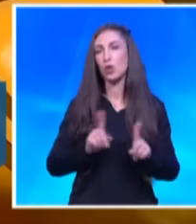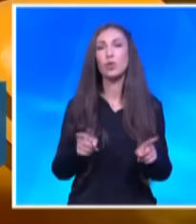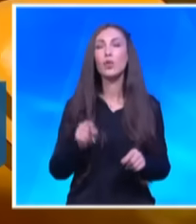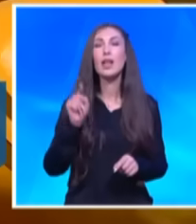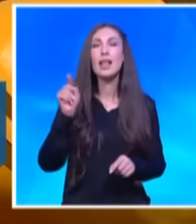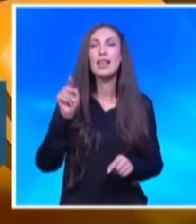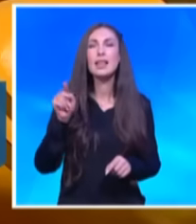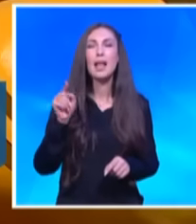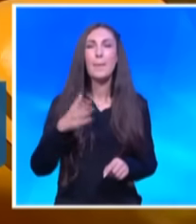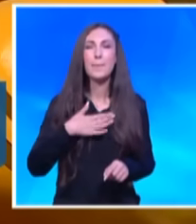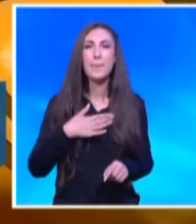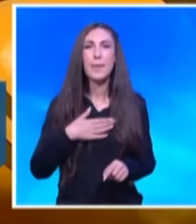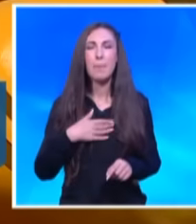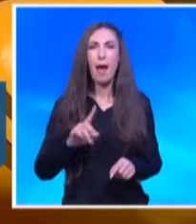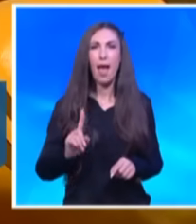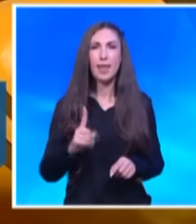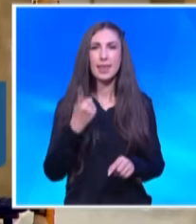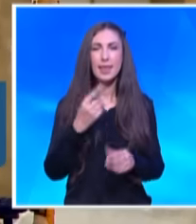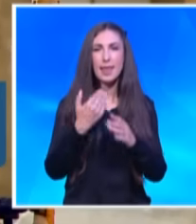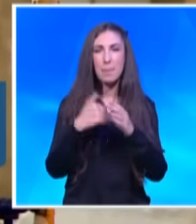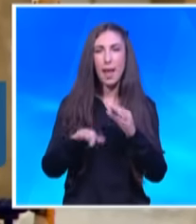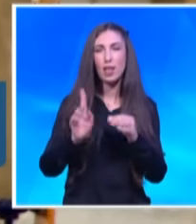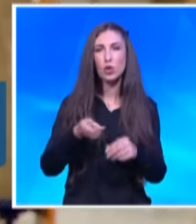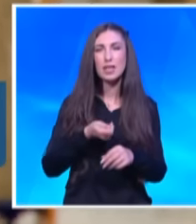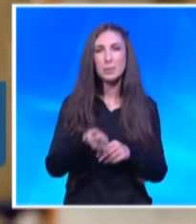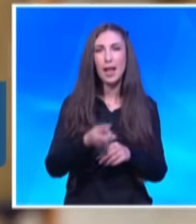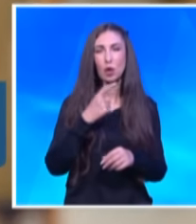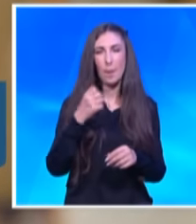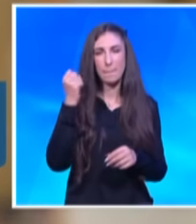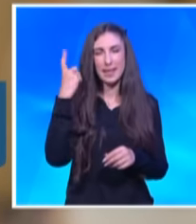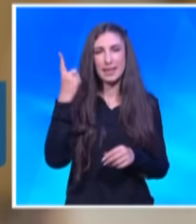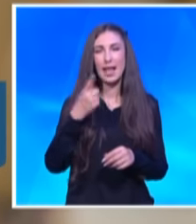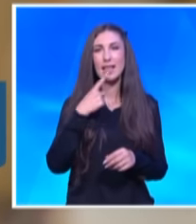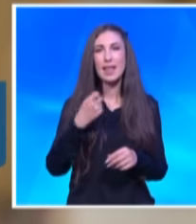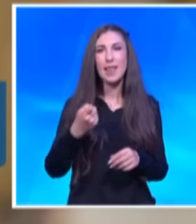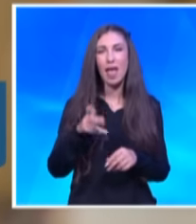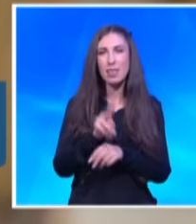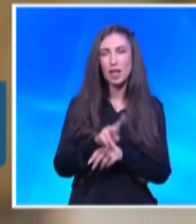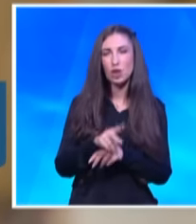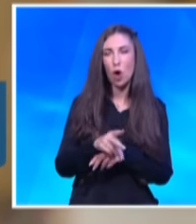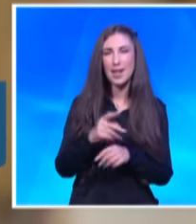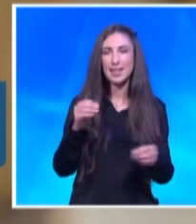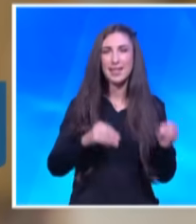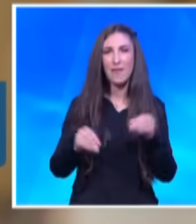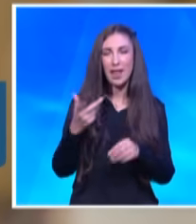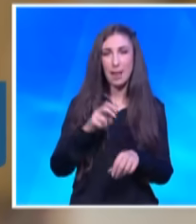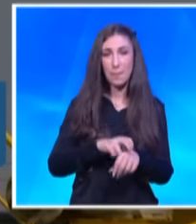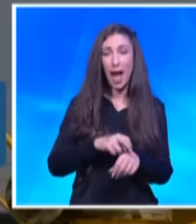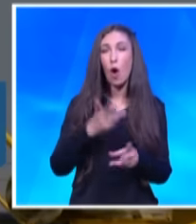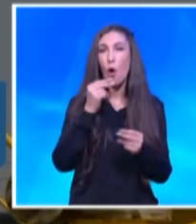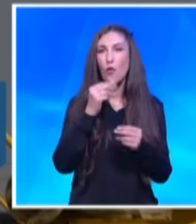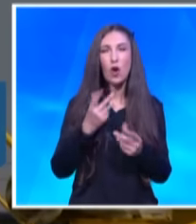има един имейл, който е изпратен от името на председателя на надзорния съвет на банката, в който се говори именно